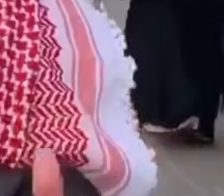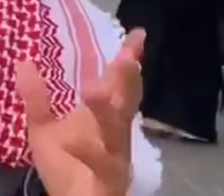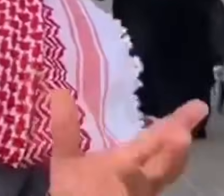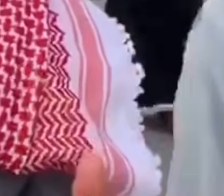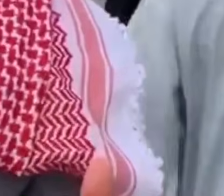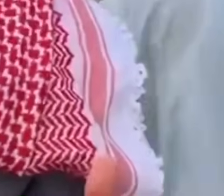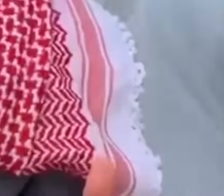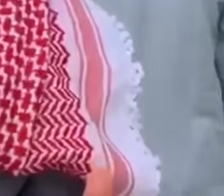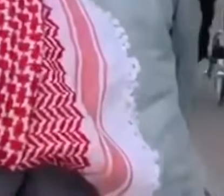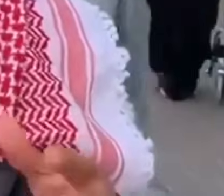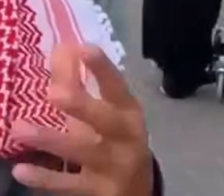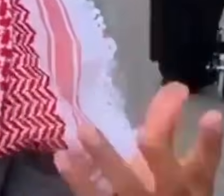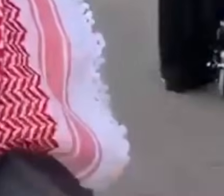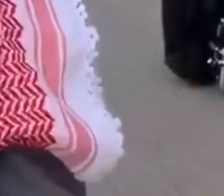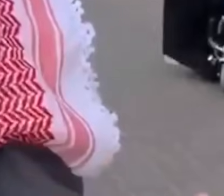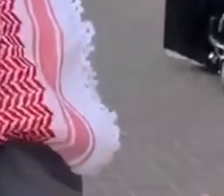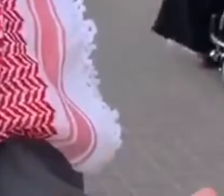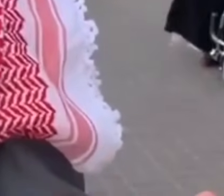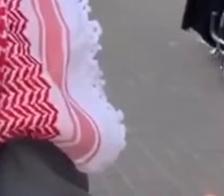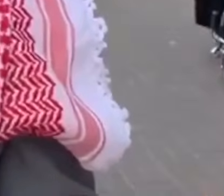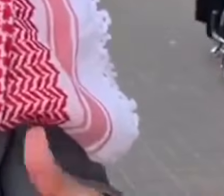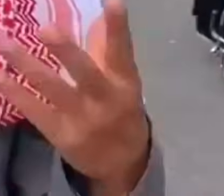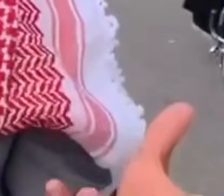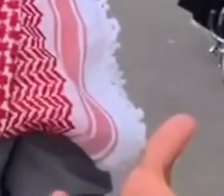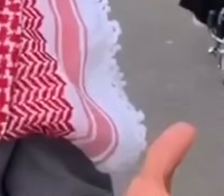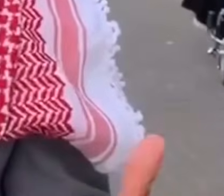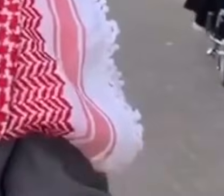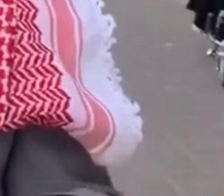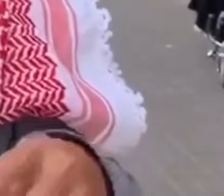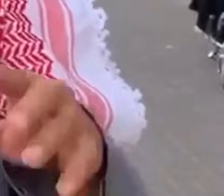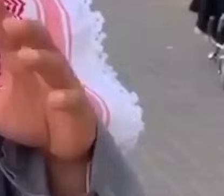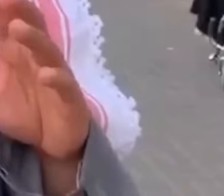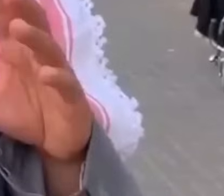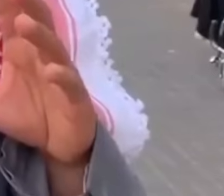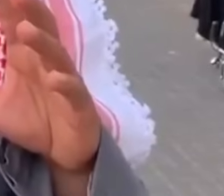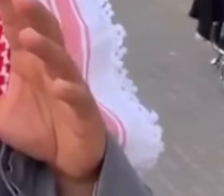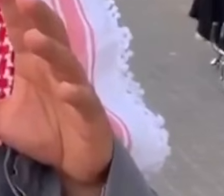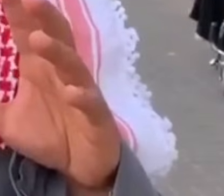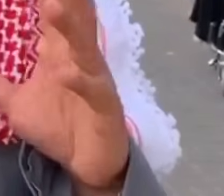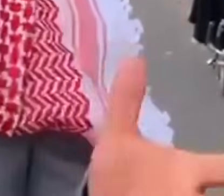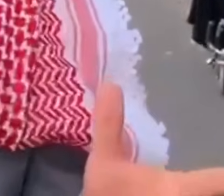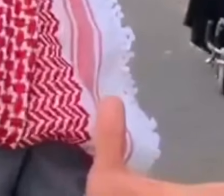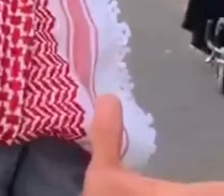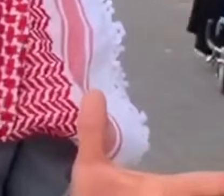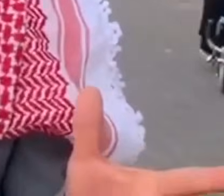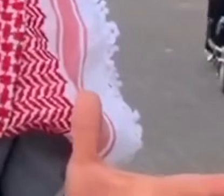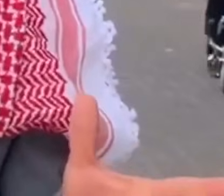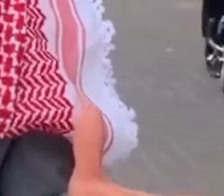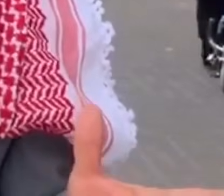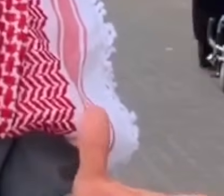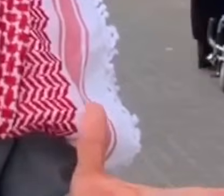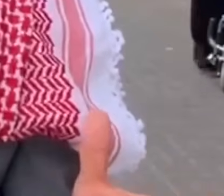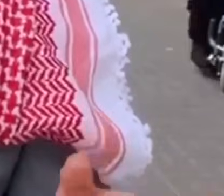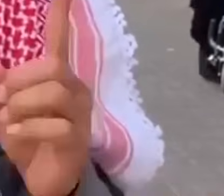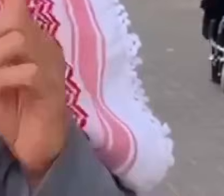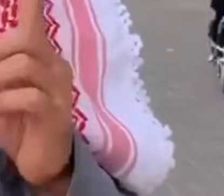hanya dengan keyakinanlah akan berbuah akhlakul karimah, mulia, juga bisa diterima amal jadi selamat